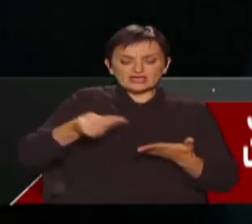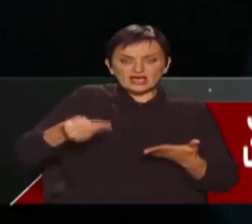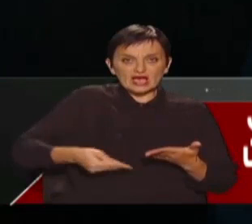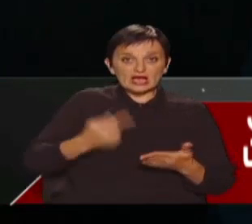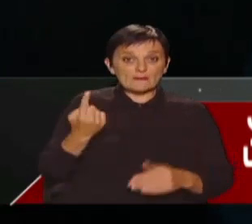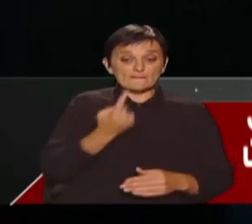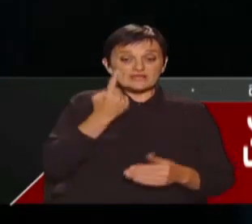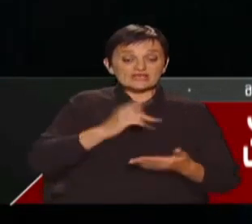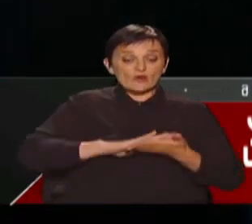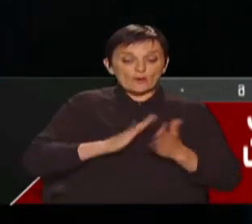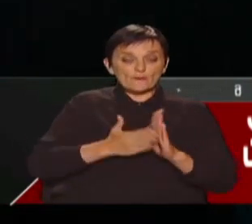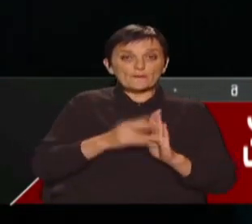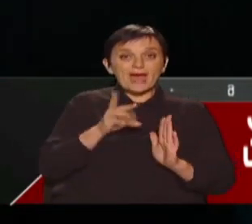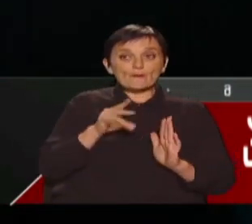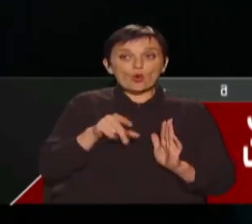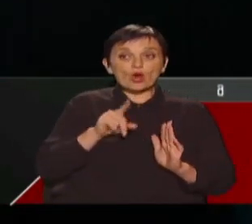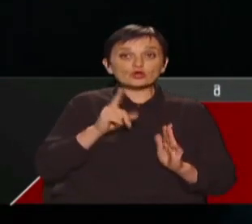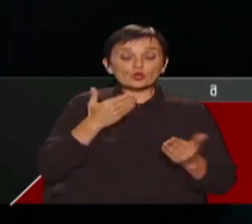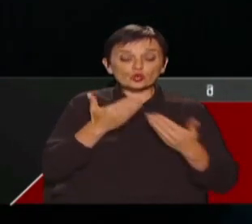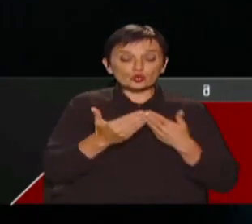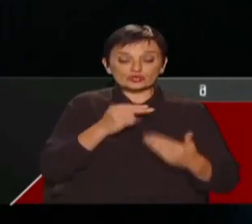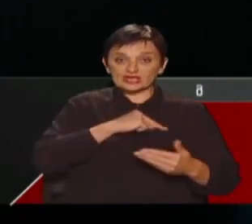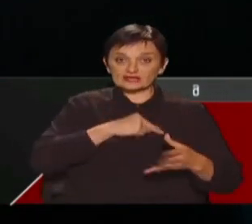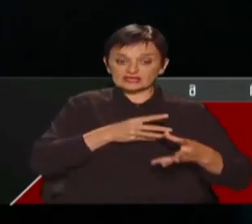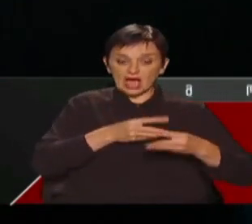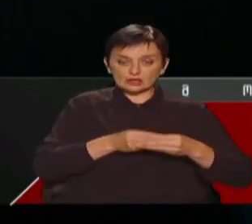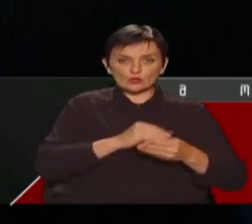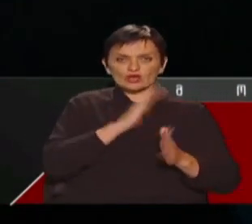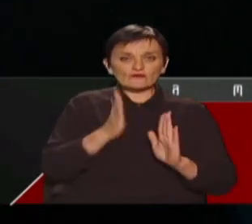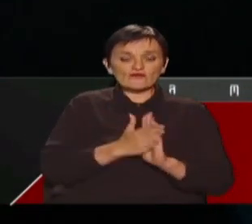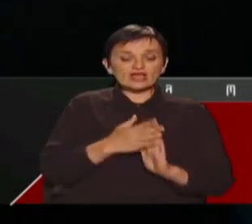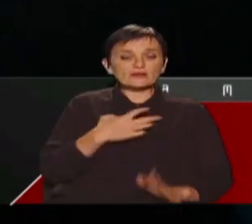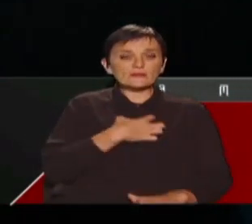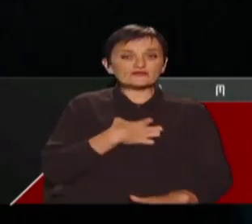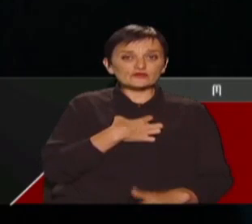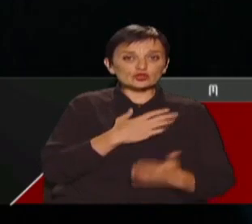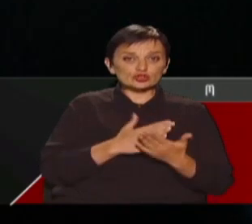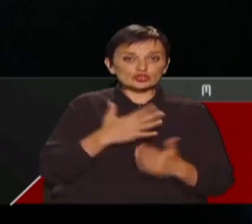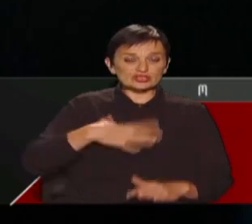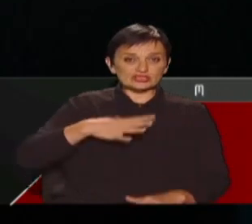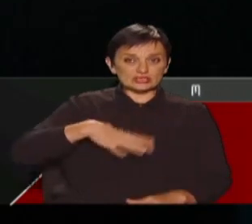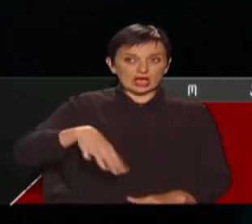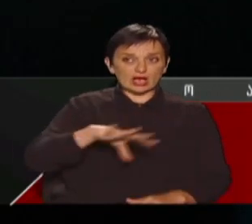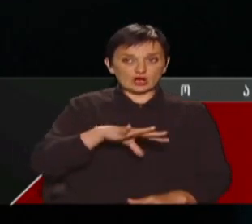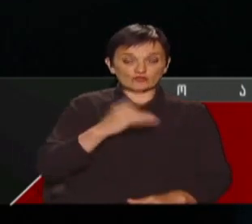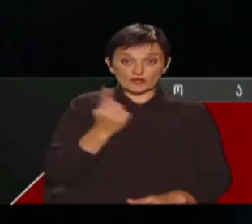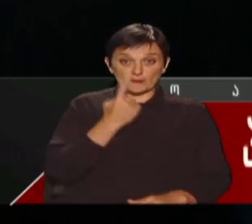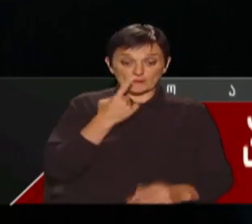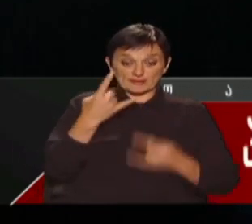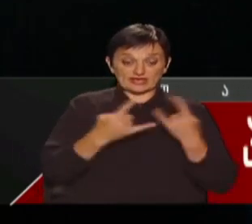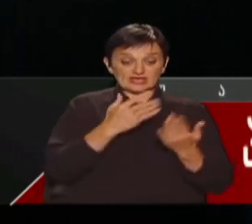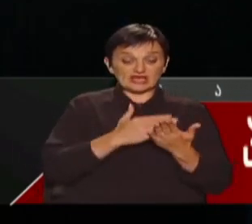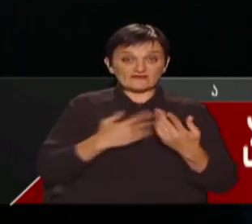პირველი მემორანდუმი გულისხმობს ურთიერ თანამშრომლობას, თუმცა ყველაზე მნიშვნელოვანი არის ის, რომ საქართველოს პირველი